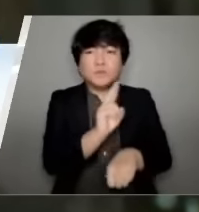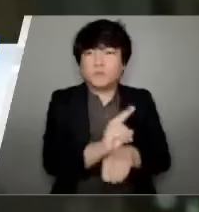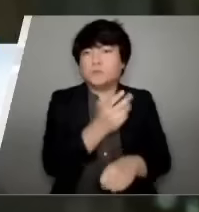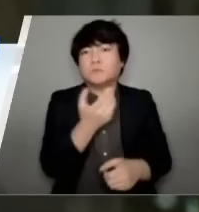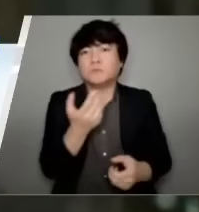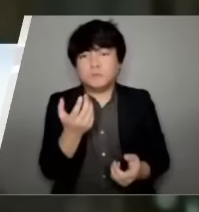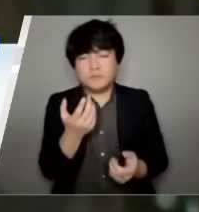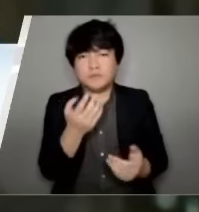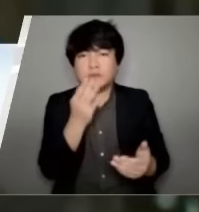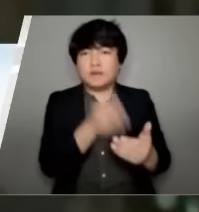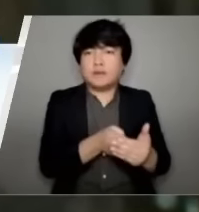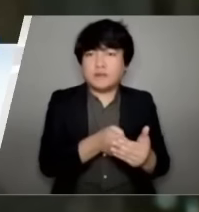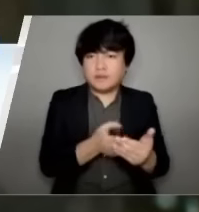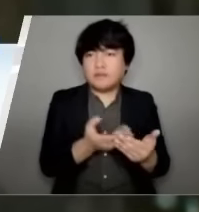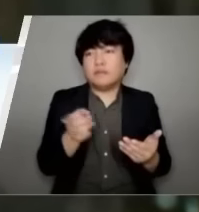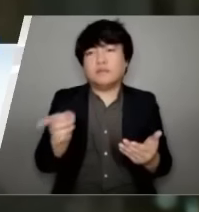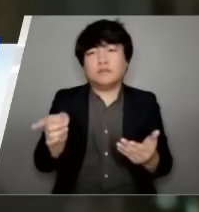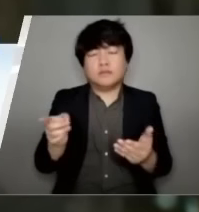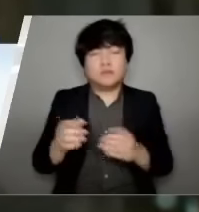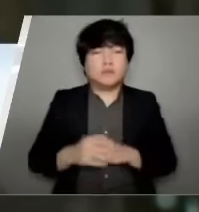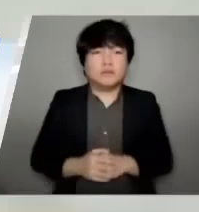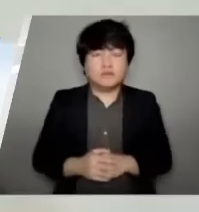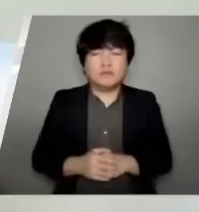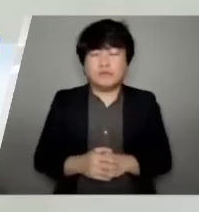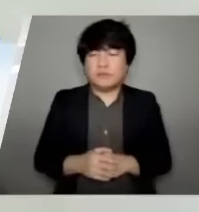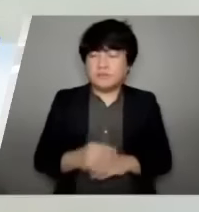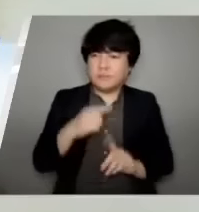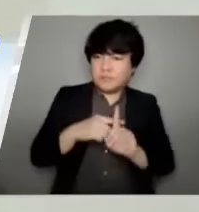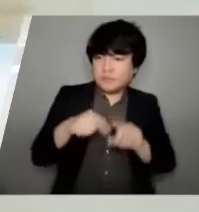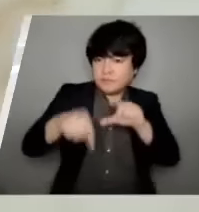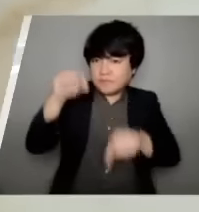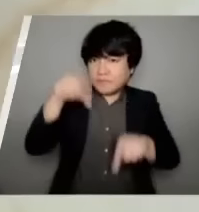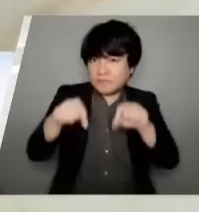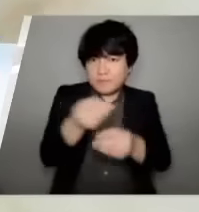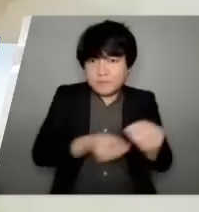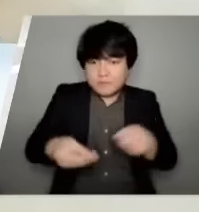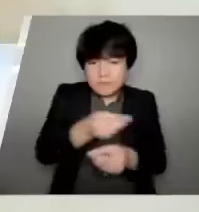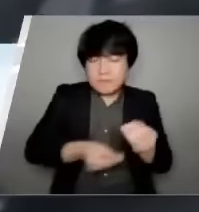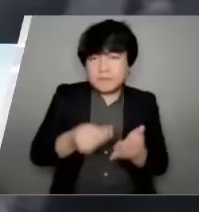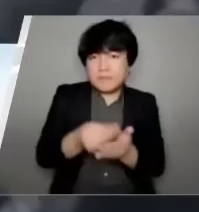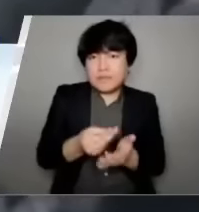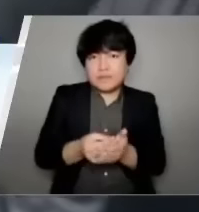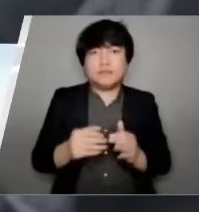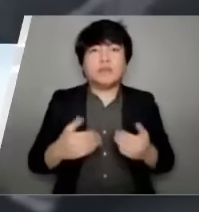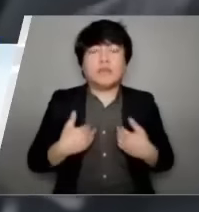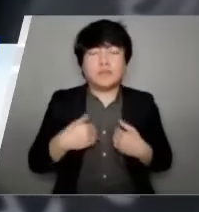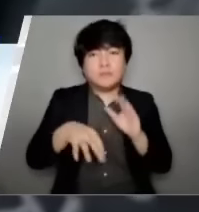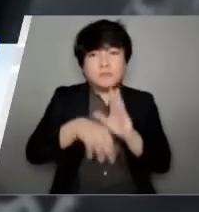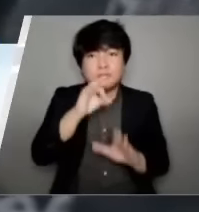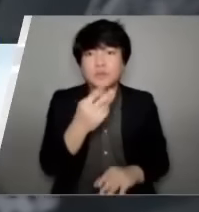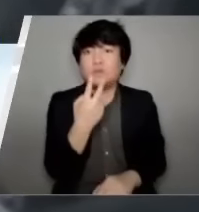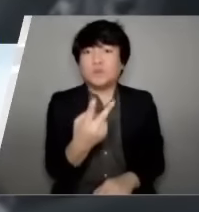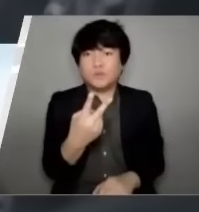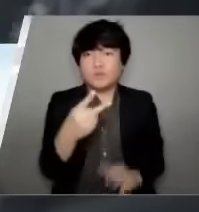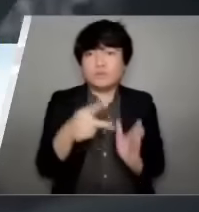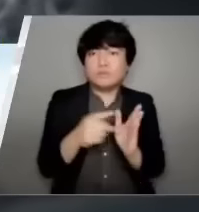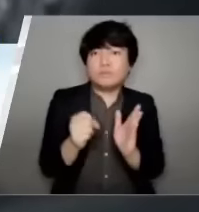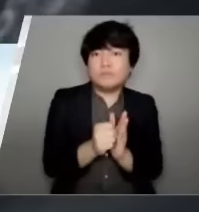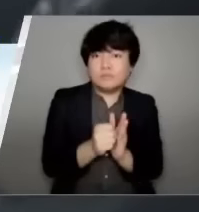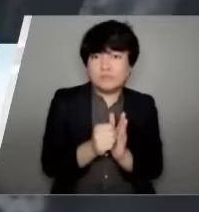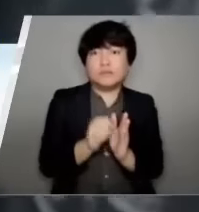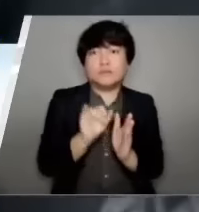transaction dito sa atin, but transaction din sa ibang bansa. Na-recover din ang 2 Taiwanese passport ng Chinese fugitive na si Wang Jiang,